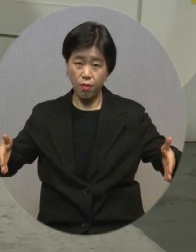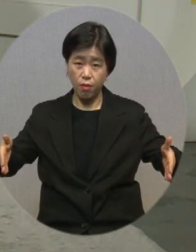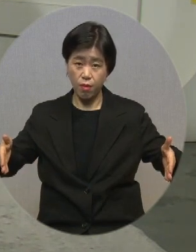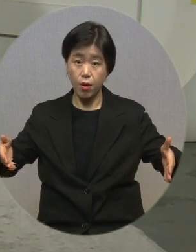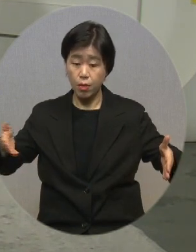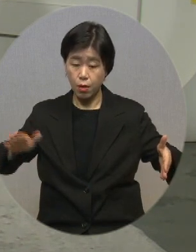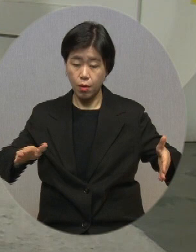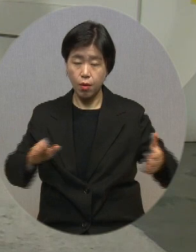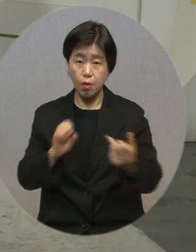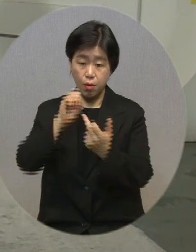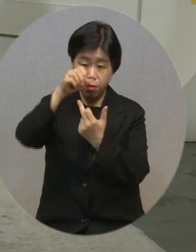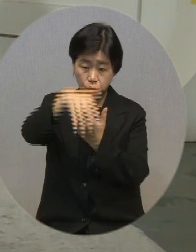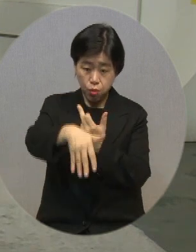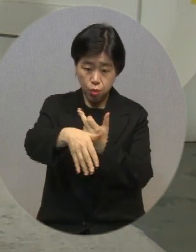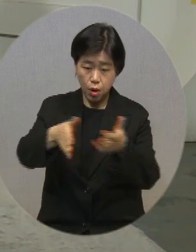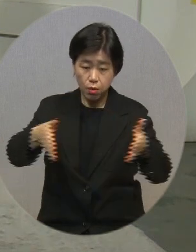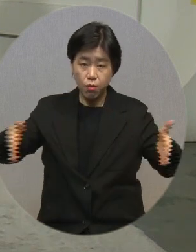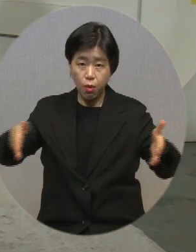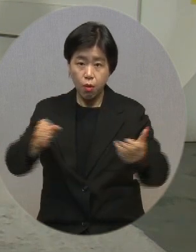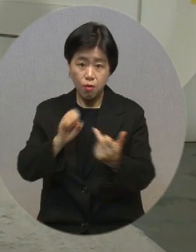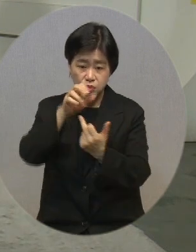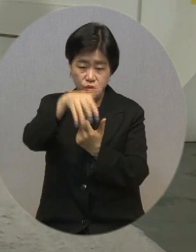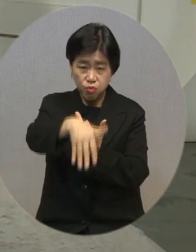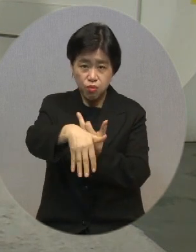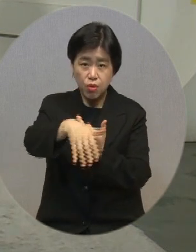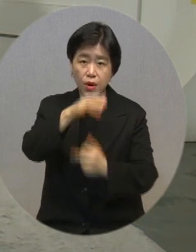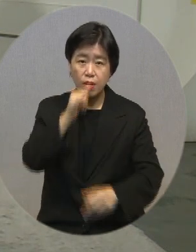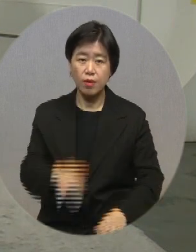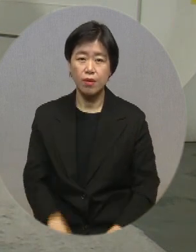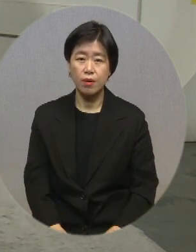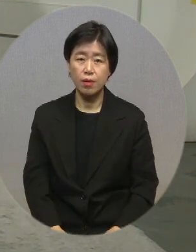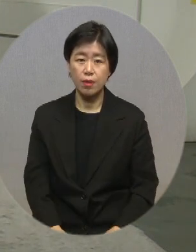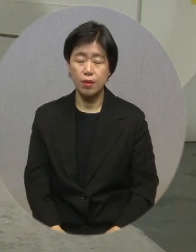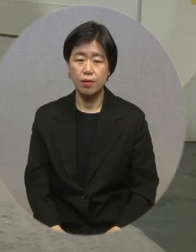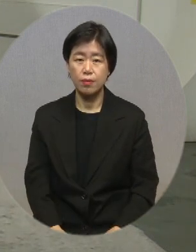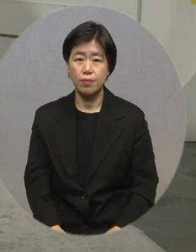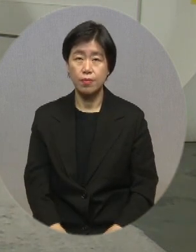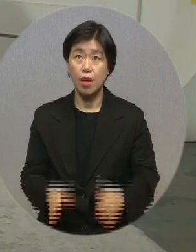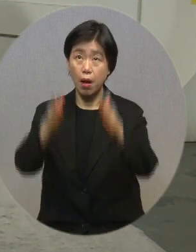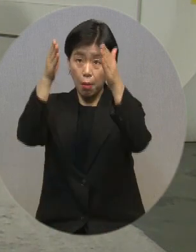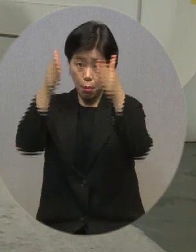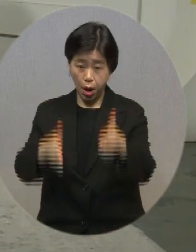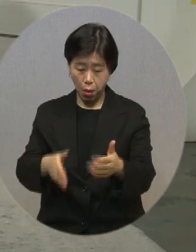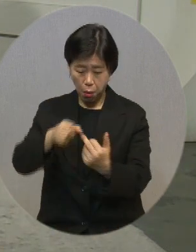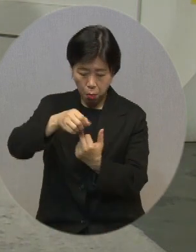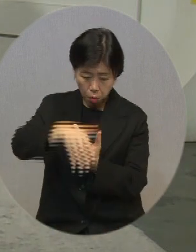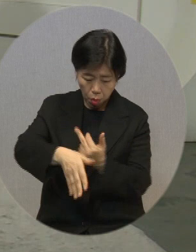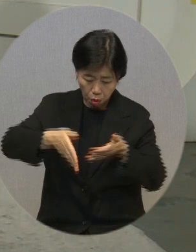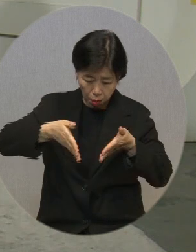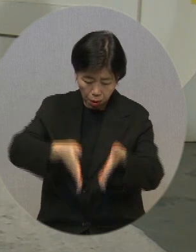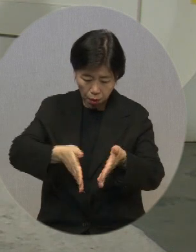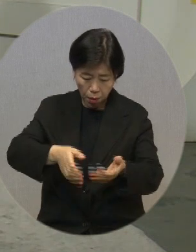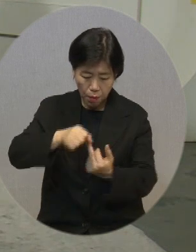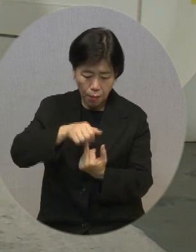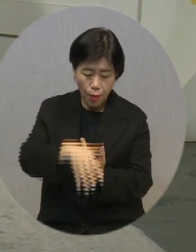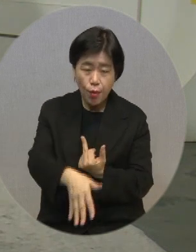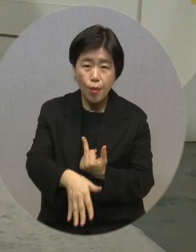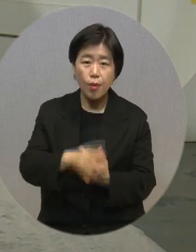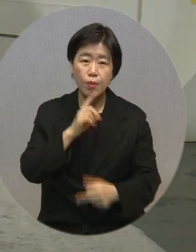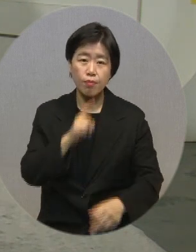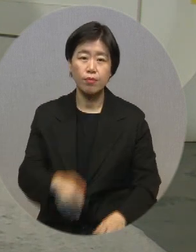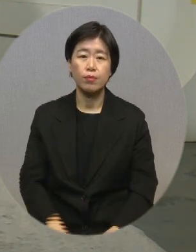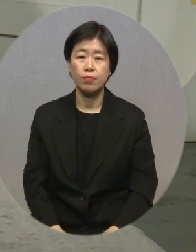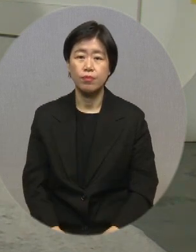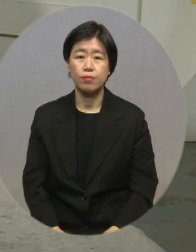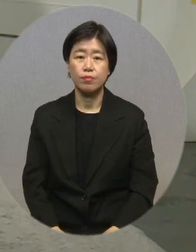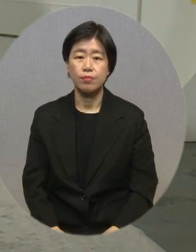그게 직탄. 발을 직속으로 떨어진다 그래서 아, 그 제가 들었어요. 네, 예, 직탄 폭포가 오늘 이 정도 한 게